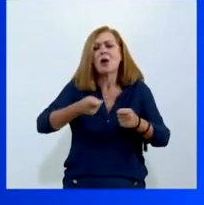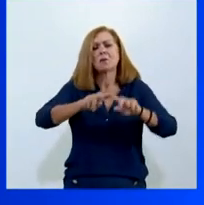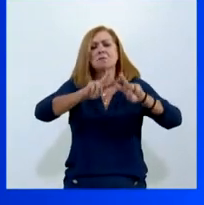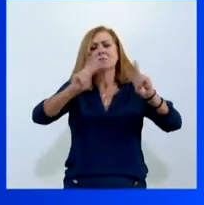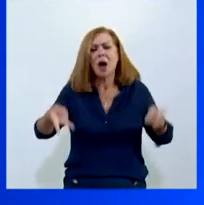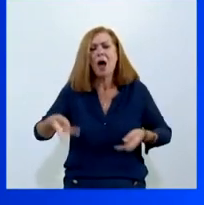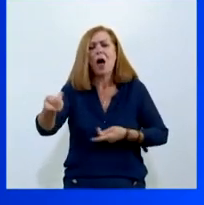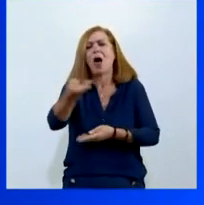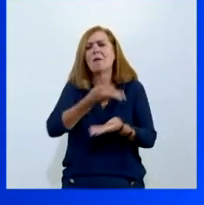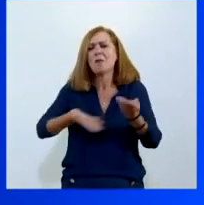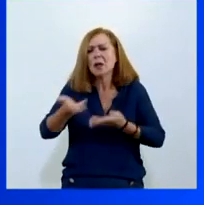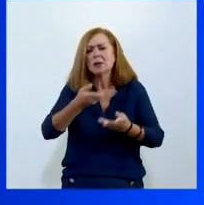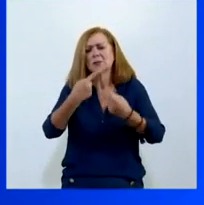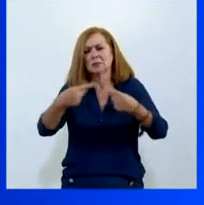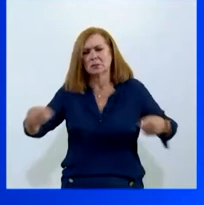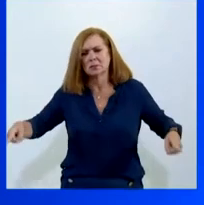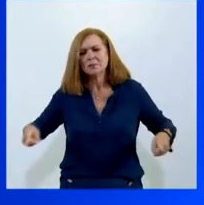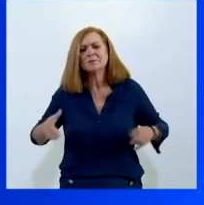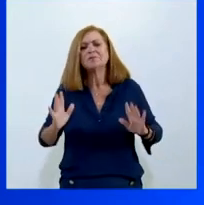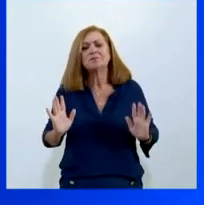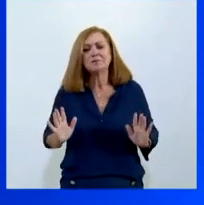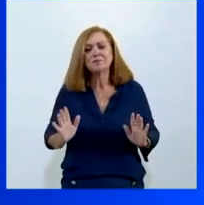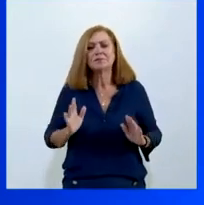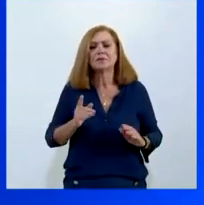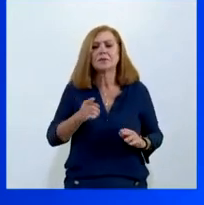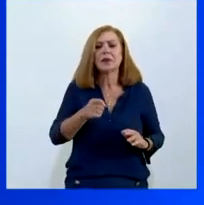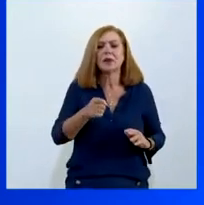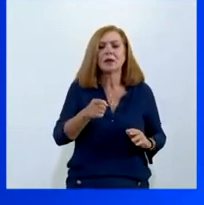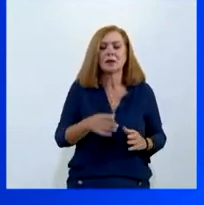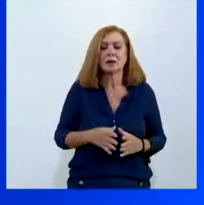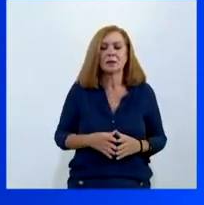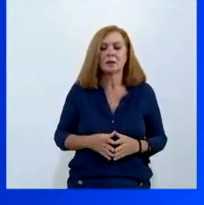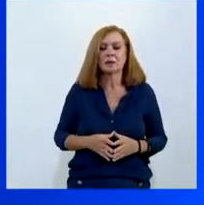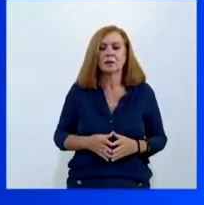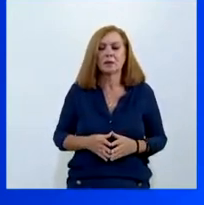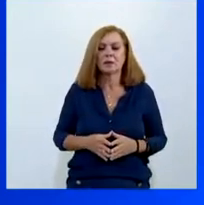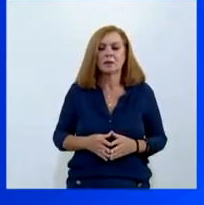εκεί, όπως ξέρετε, έχουμε πια